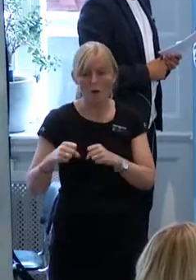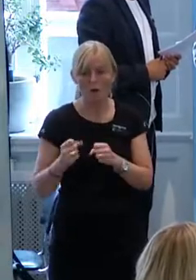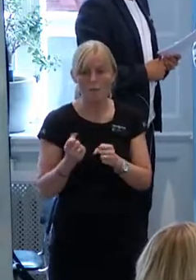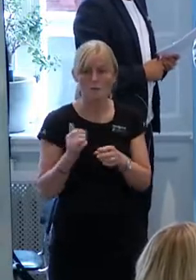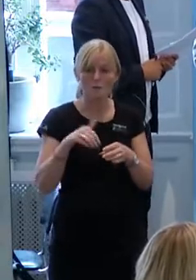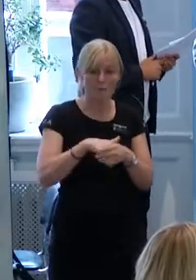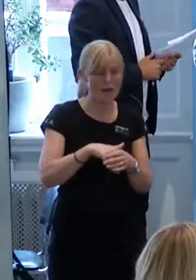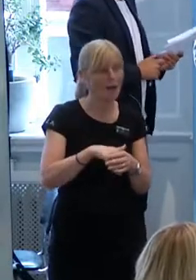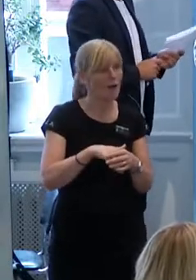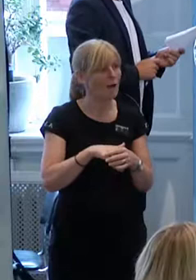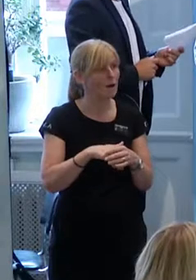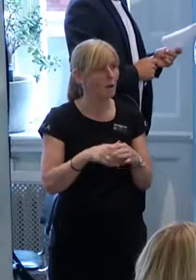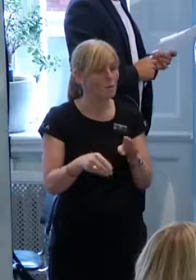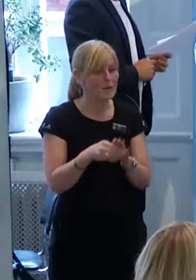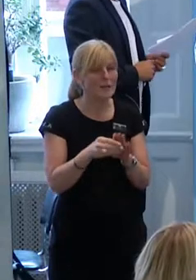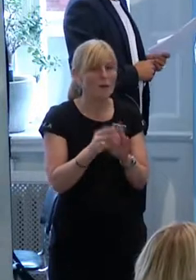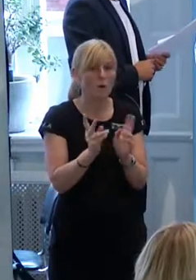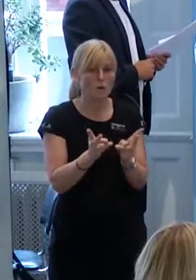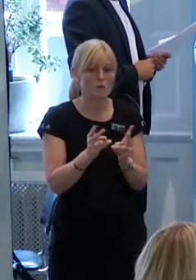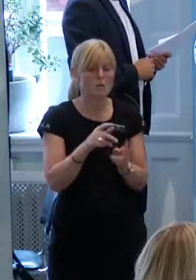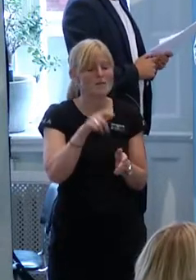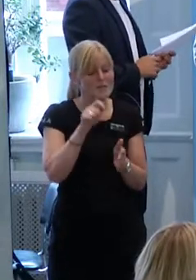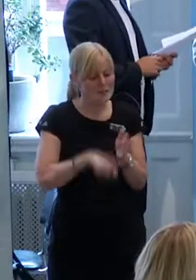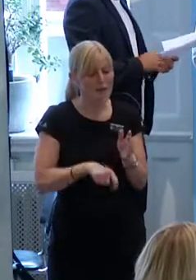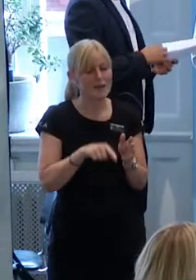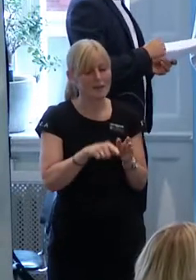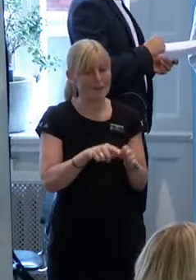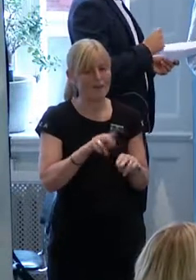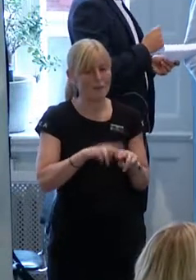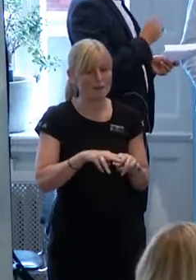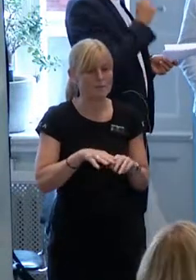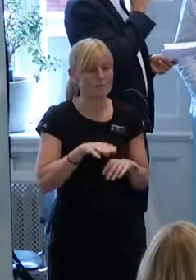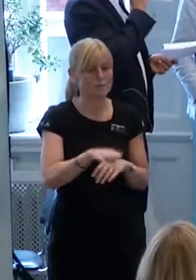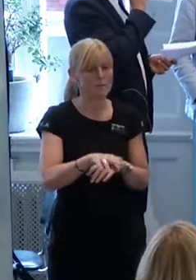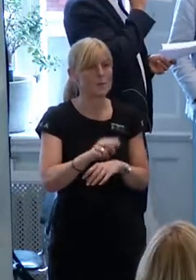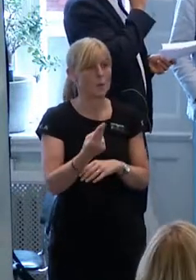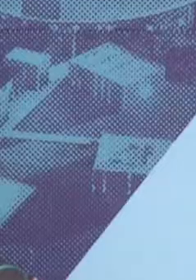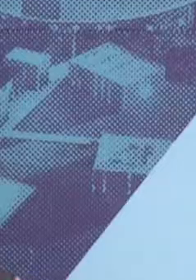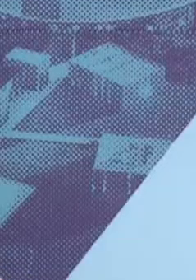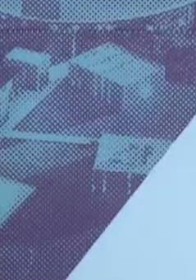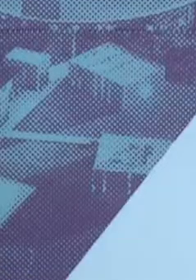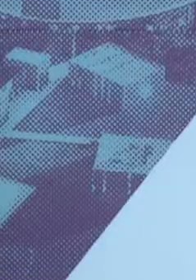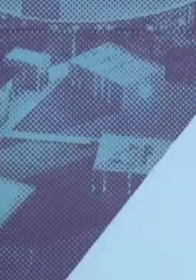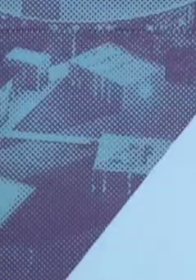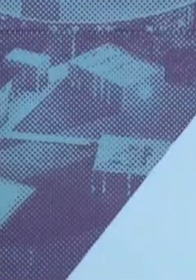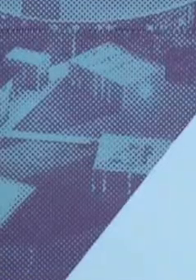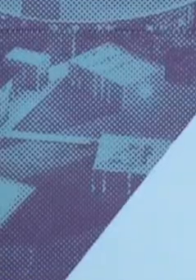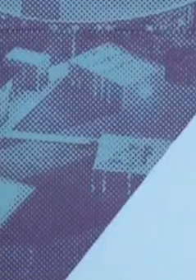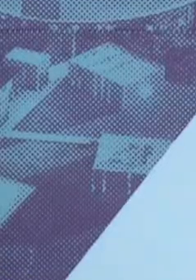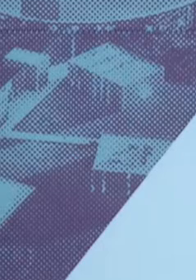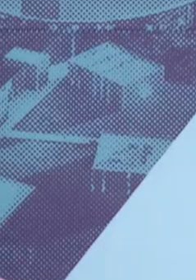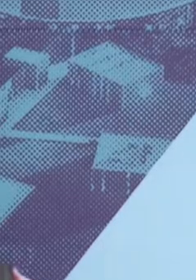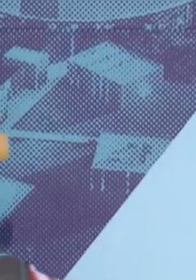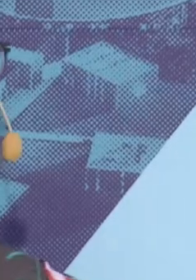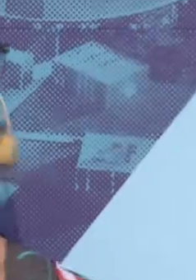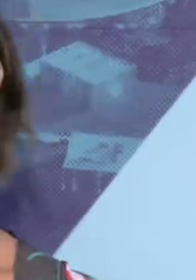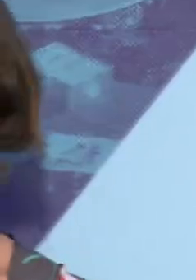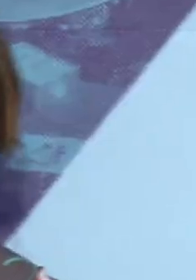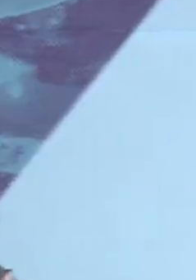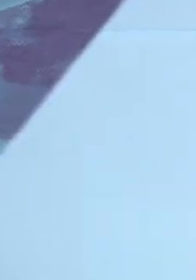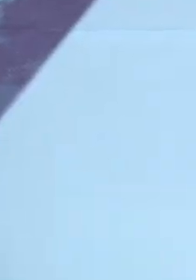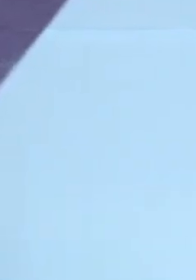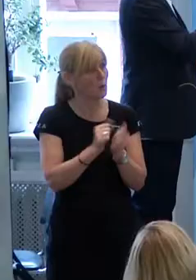bidra. Men jag skulle säga att vi börjar där nu, och jag tror att även det här tvärvetenskapliga samtalet finns som en del av den